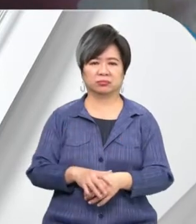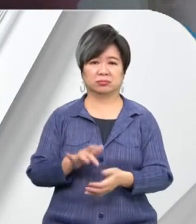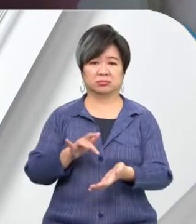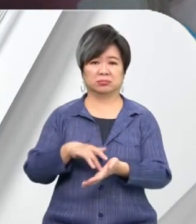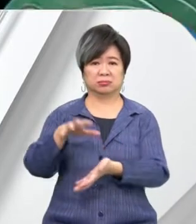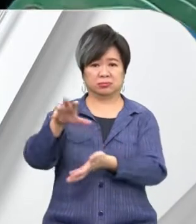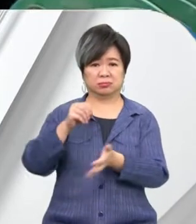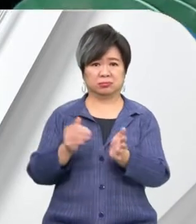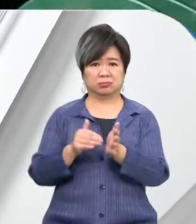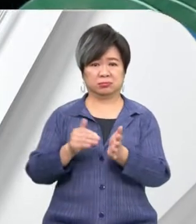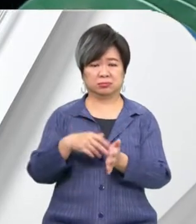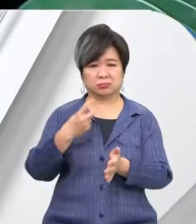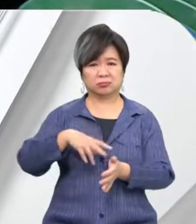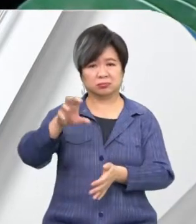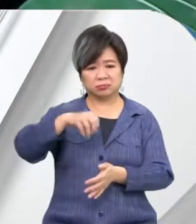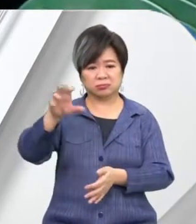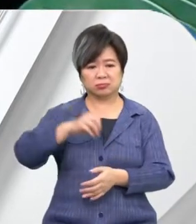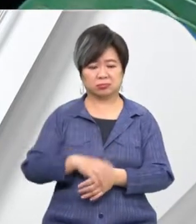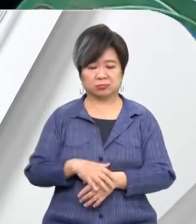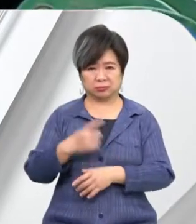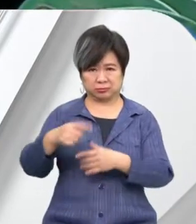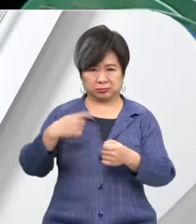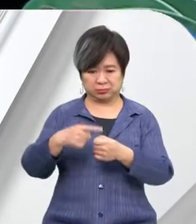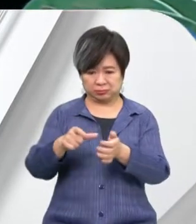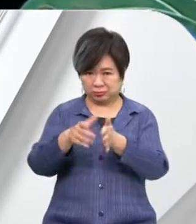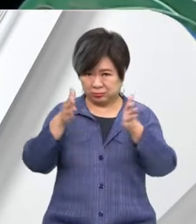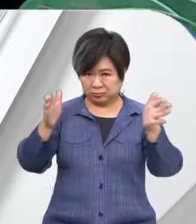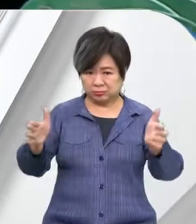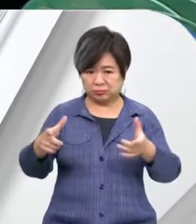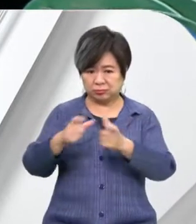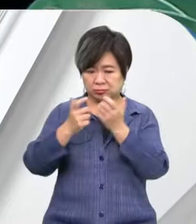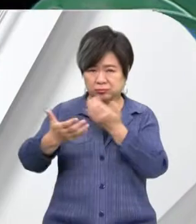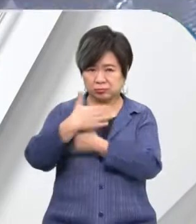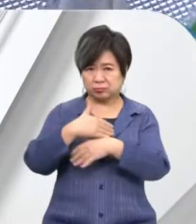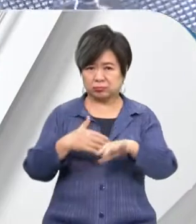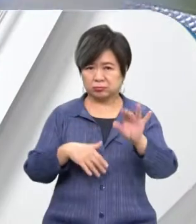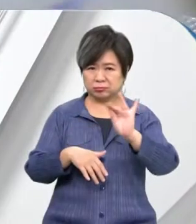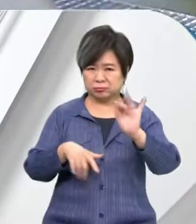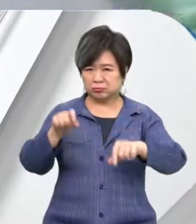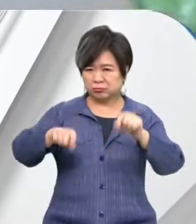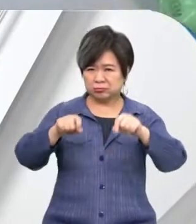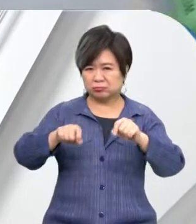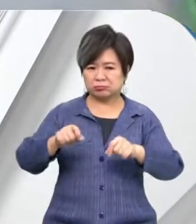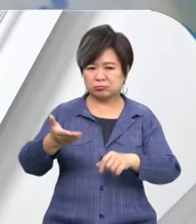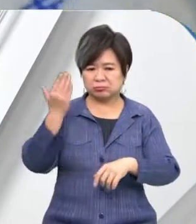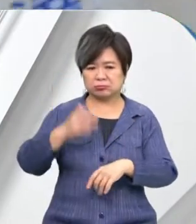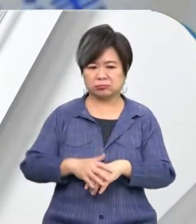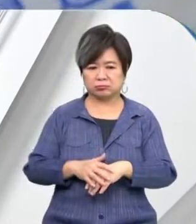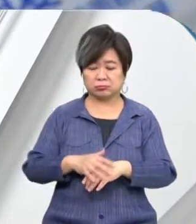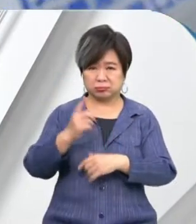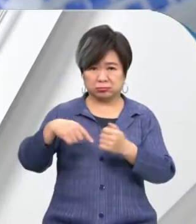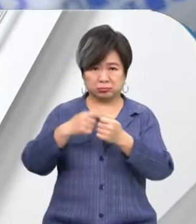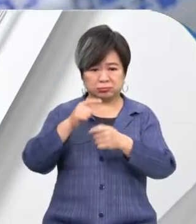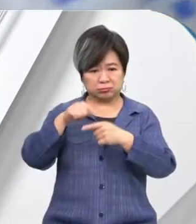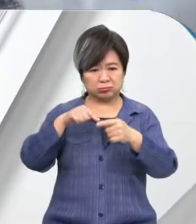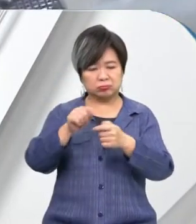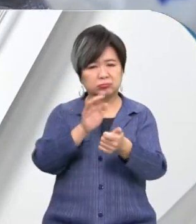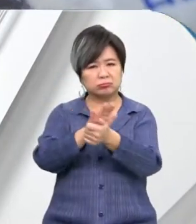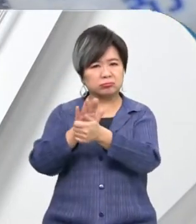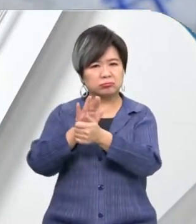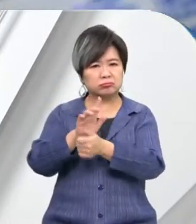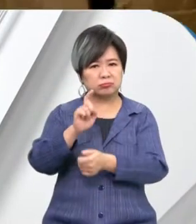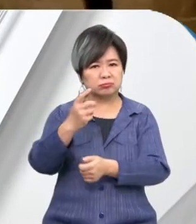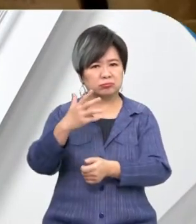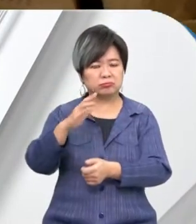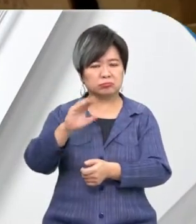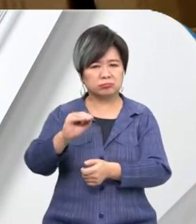直重复拿。 但因间药房营业下来，就做到回收几百公斤的高期的药的。当年平均服务18万人次的一间